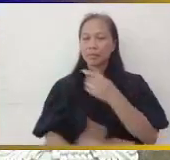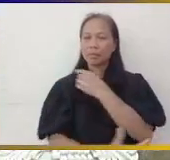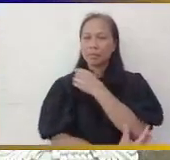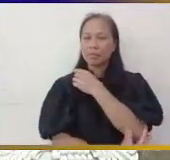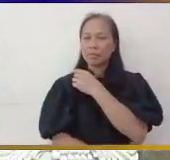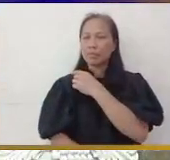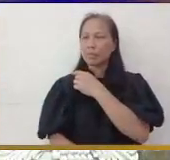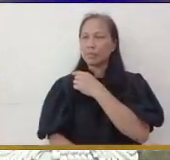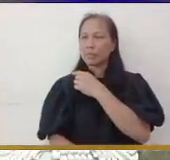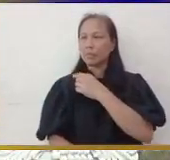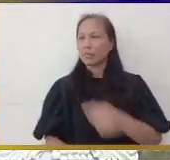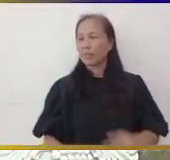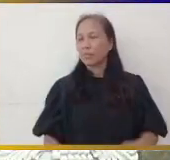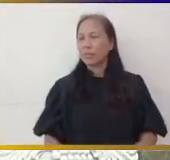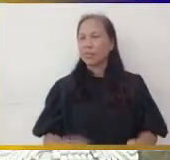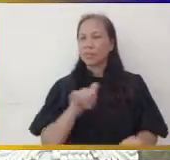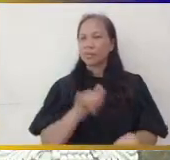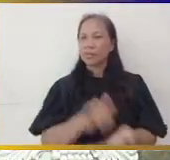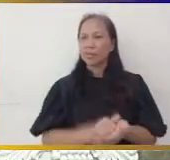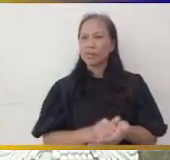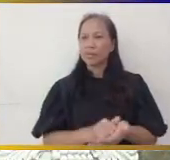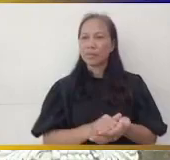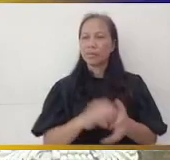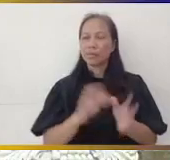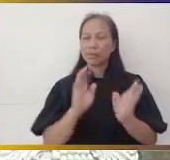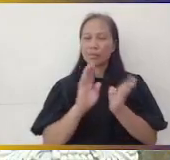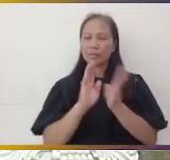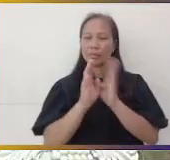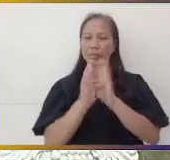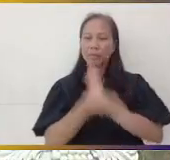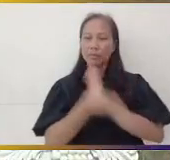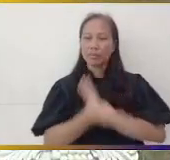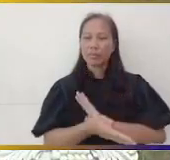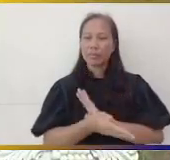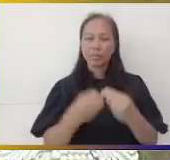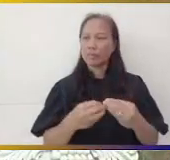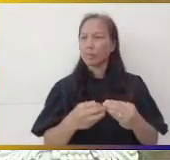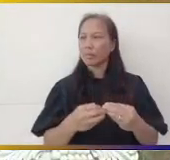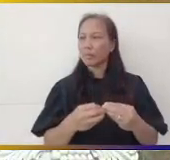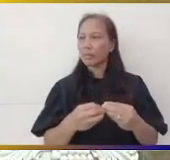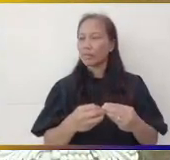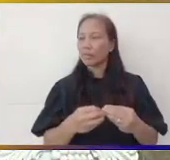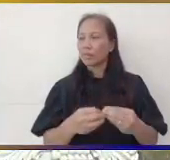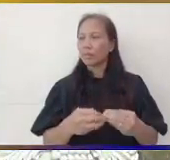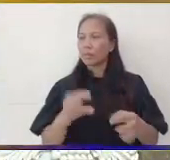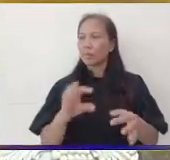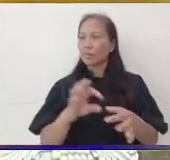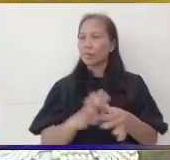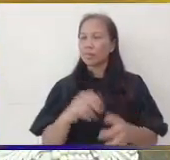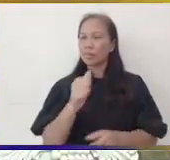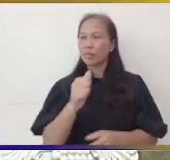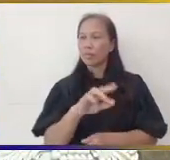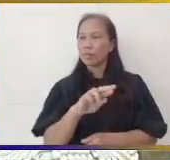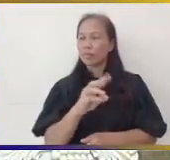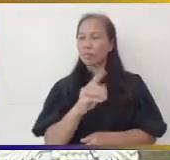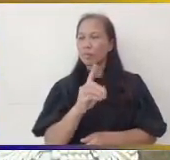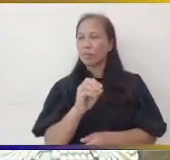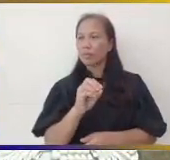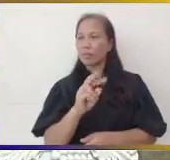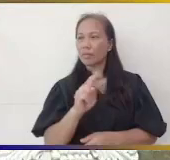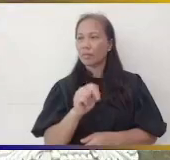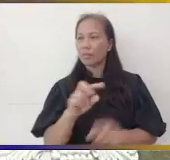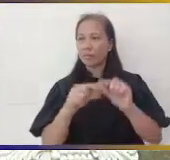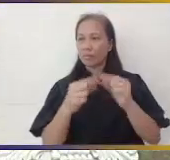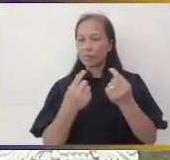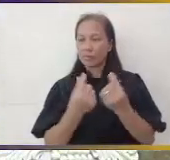member ng state church maraming mahirap ang sumunod po sa kanya na you see at kaya dahil maraming mahihirap